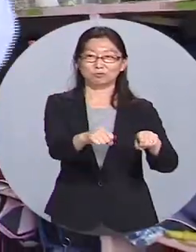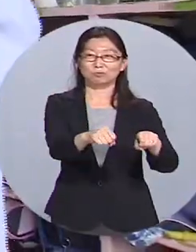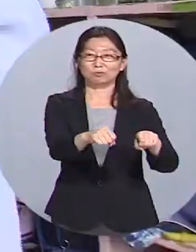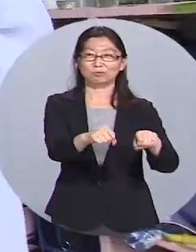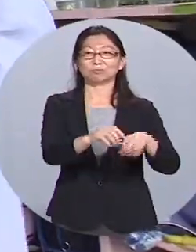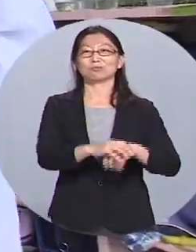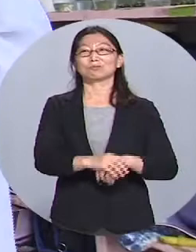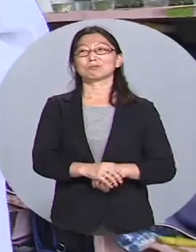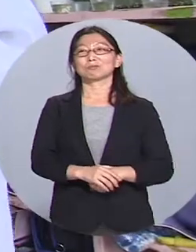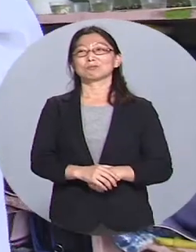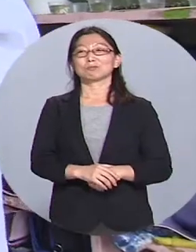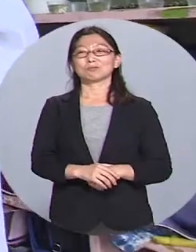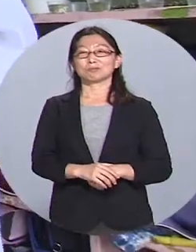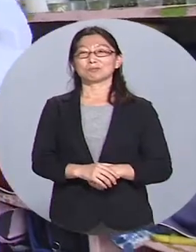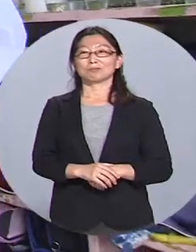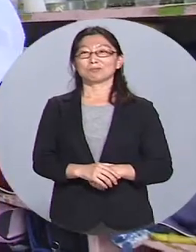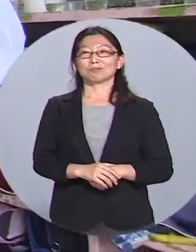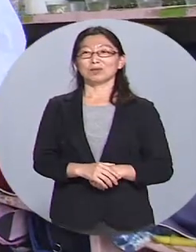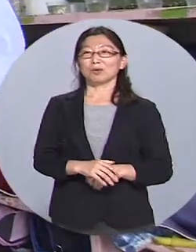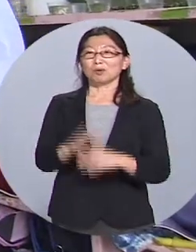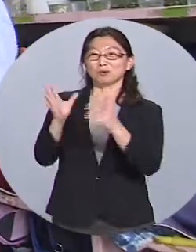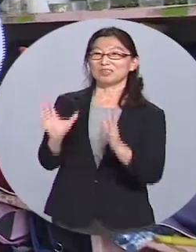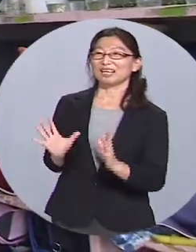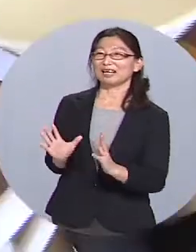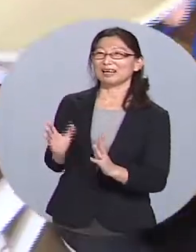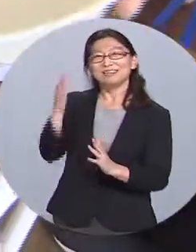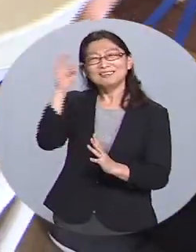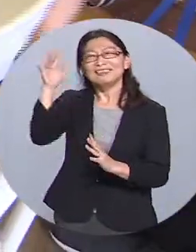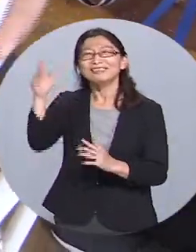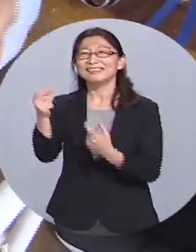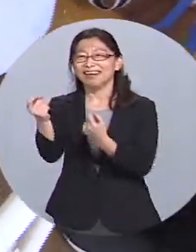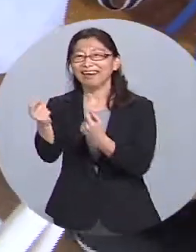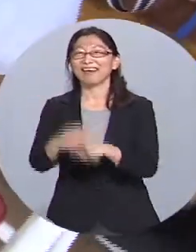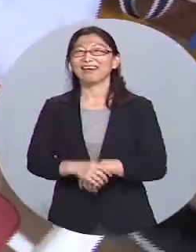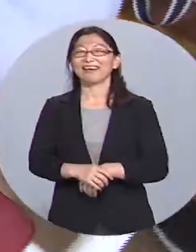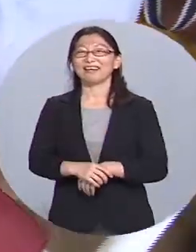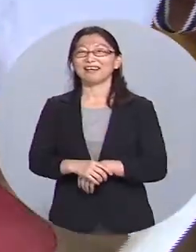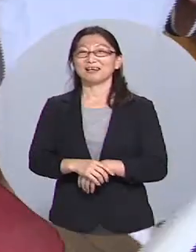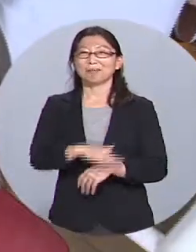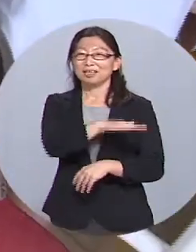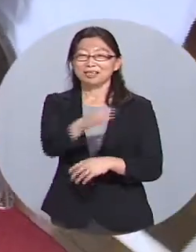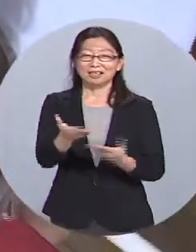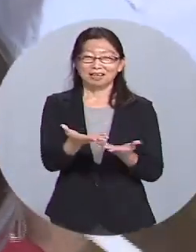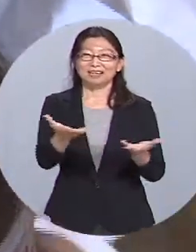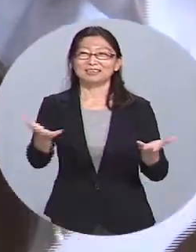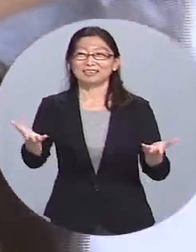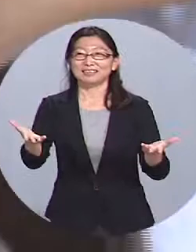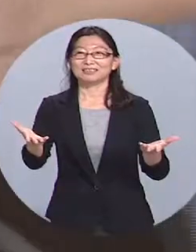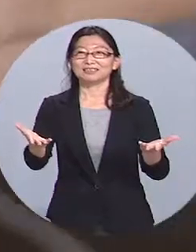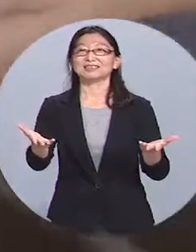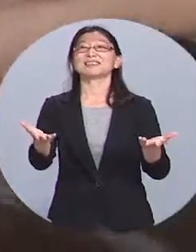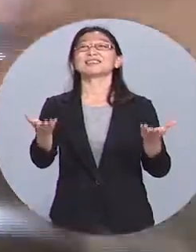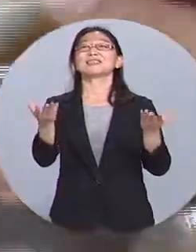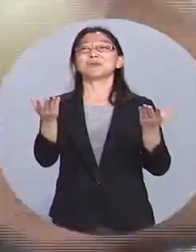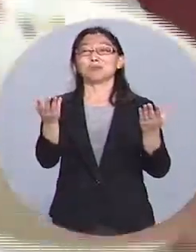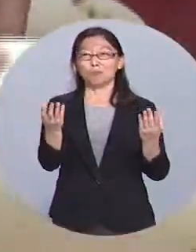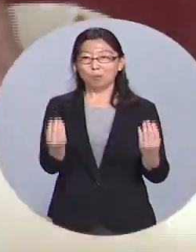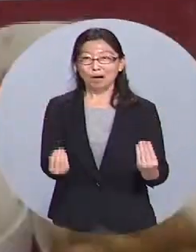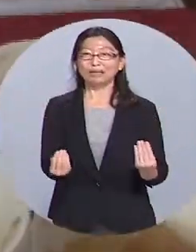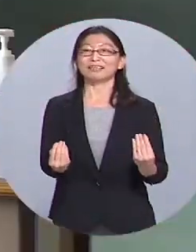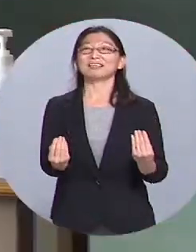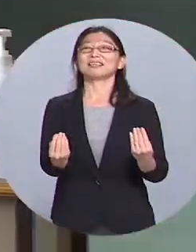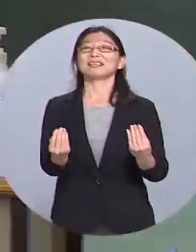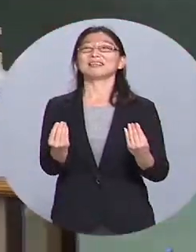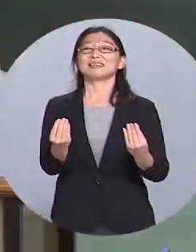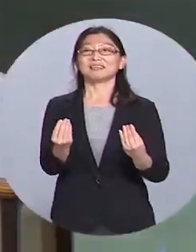取り教室へと運びます。この姿も懐かしい、 懐かしい。 で全員に給食を配膳したところで、は い、